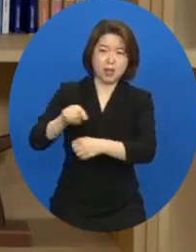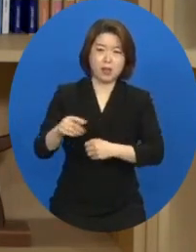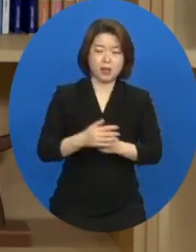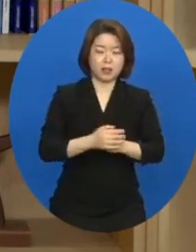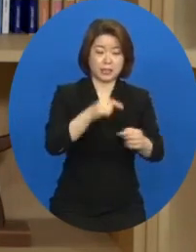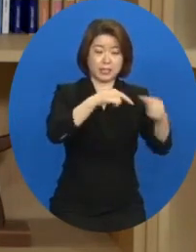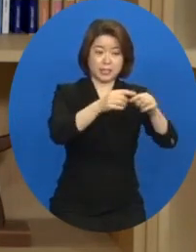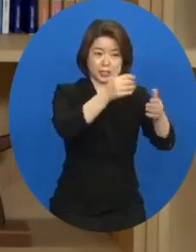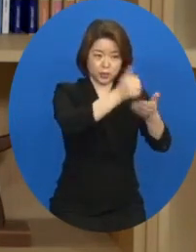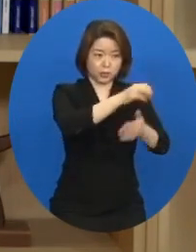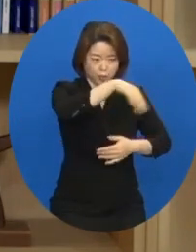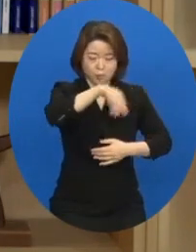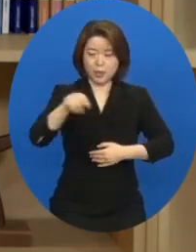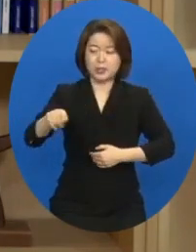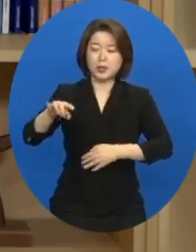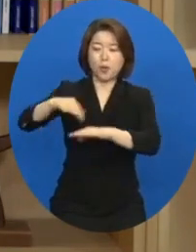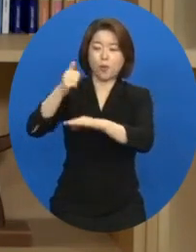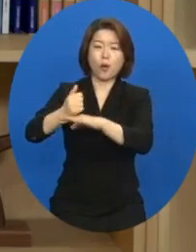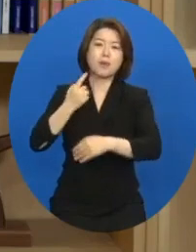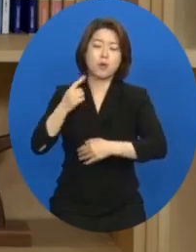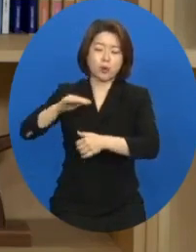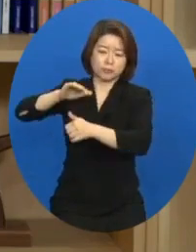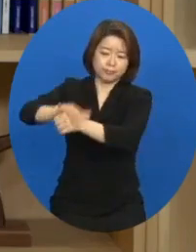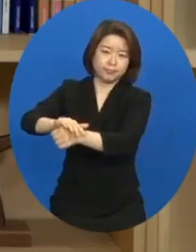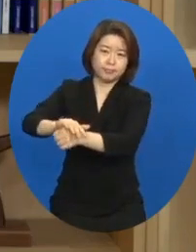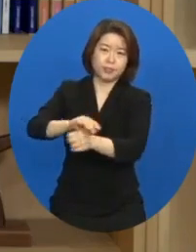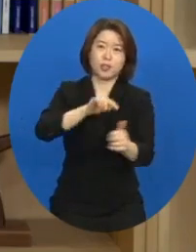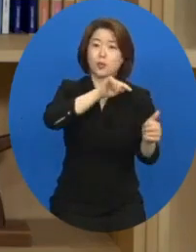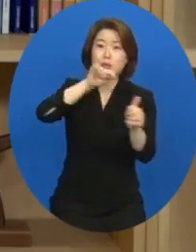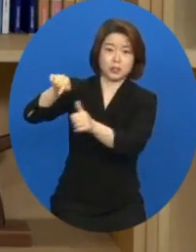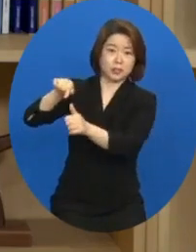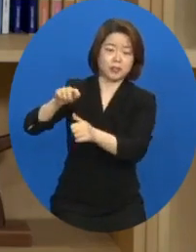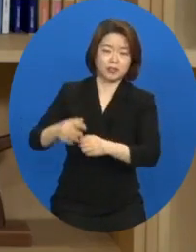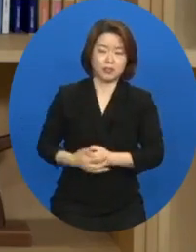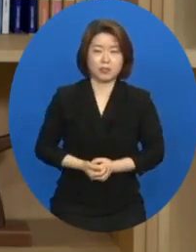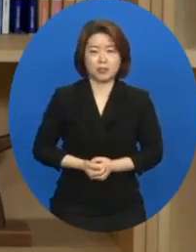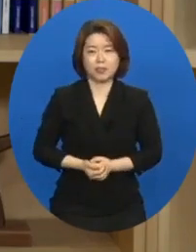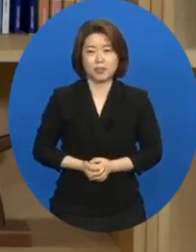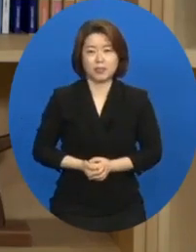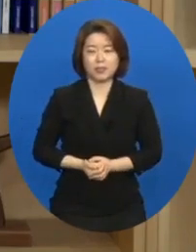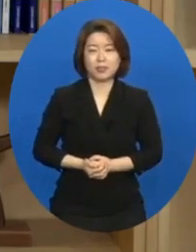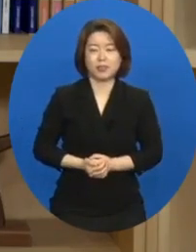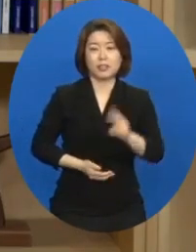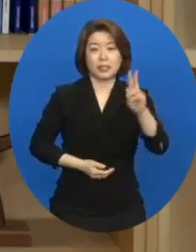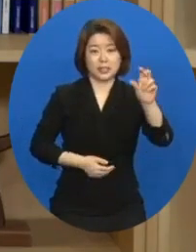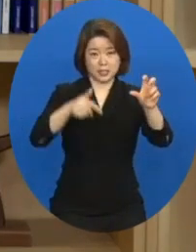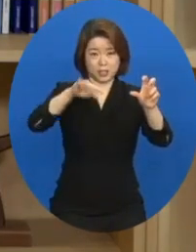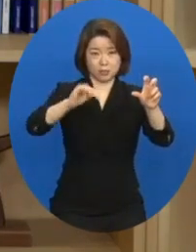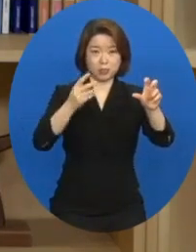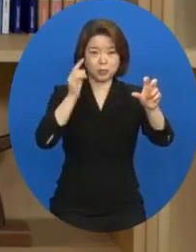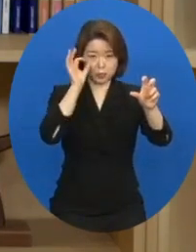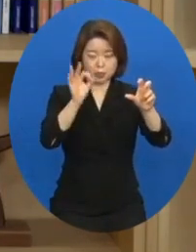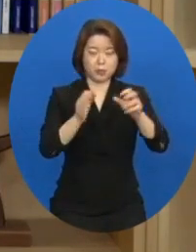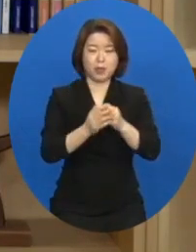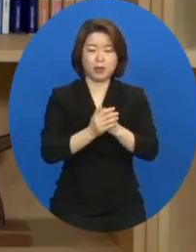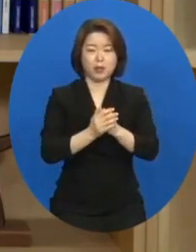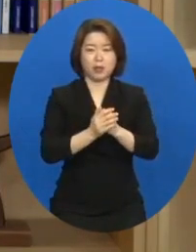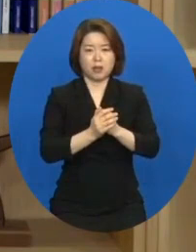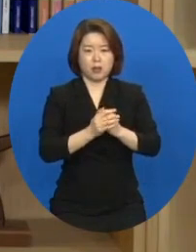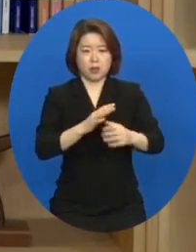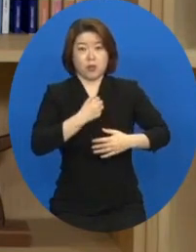발로 밟을 하고 그렇게 지시를 했습니다 25g 를 보면 두려워하지 말고 놀라지